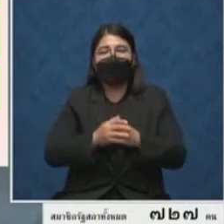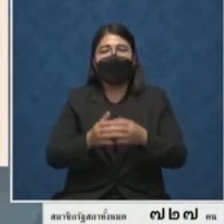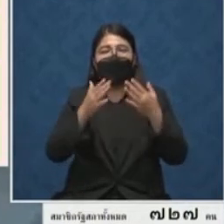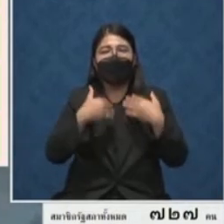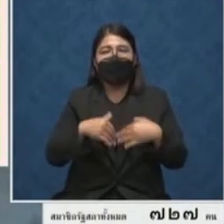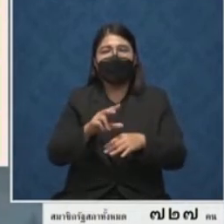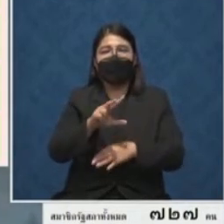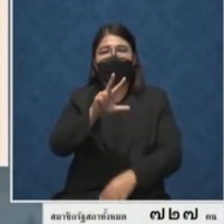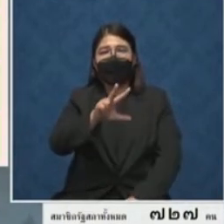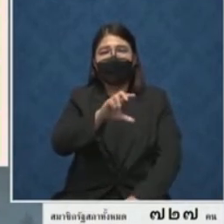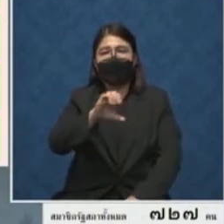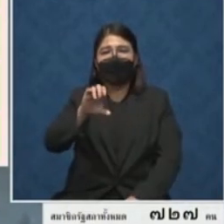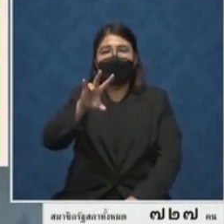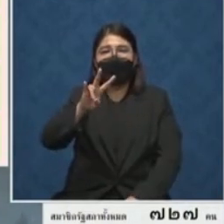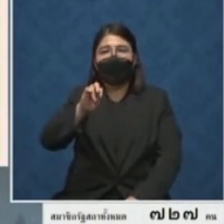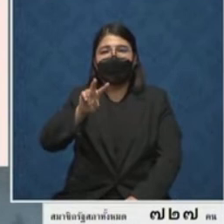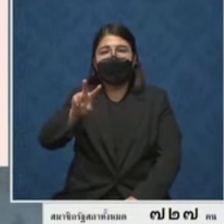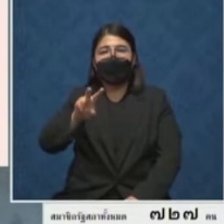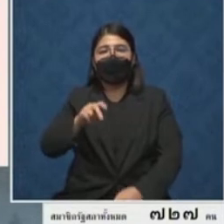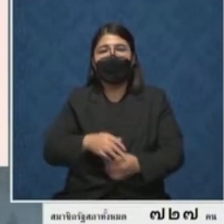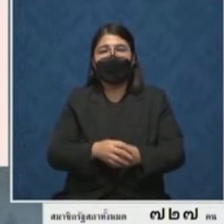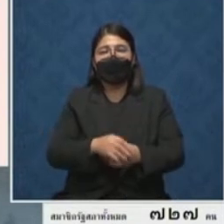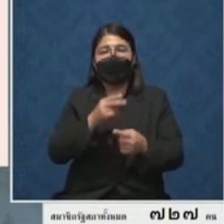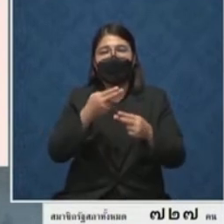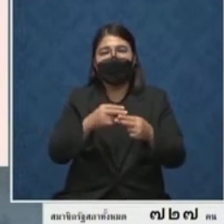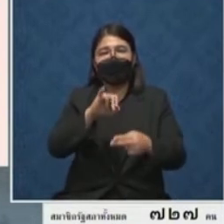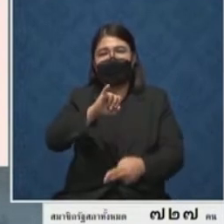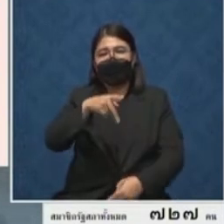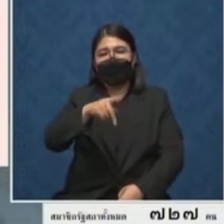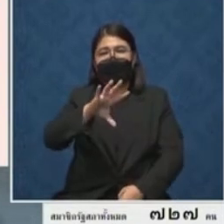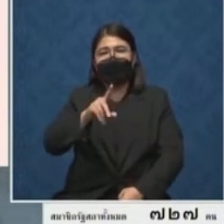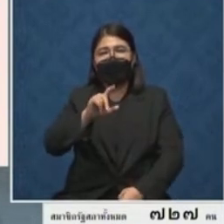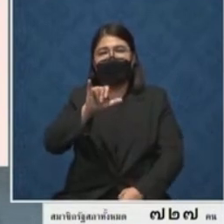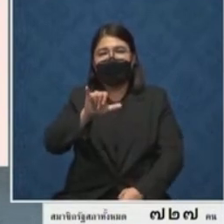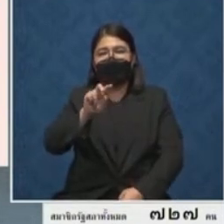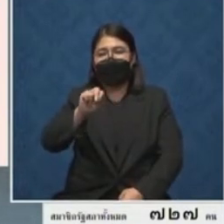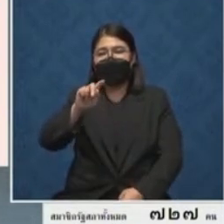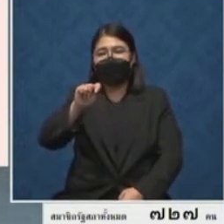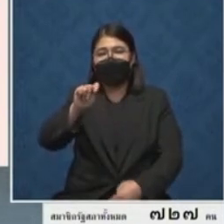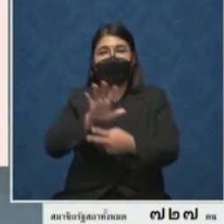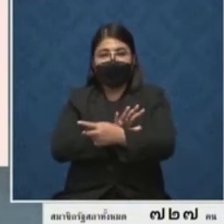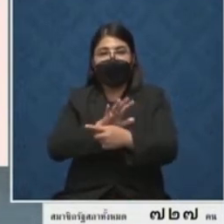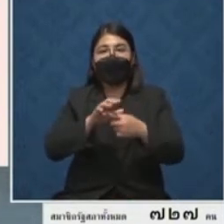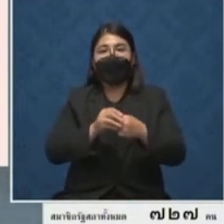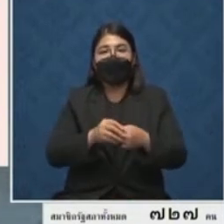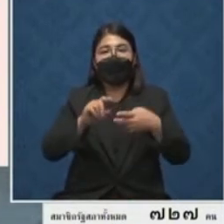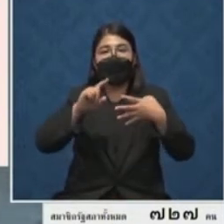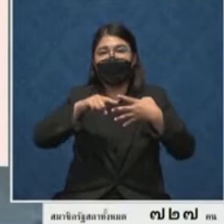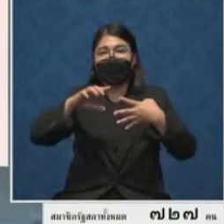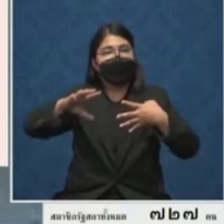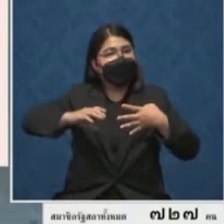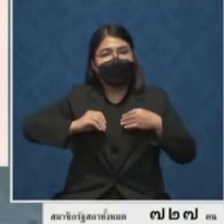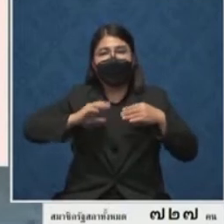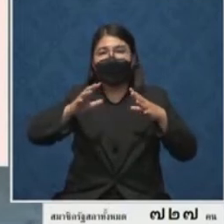372พลเอกไพชยนต์ค้าทันเจริญ 1ไม่รับหลักการ2ไม่รับหลัก